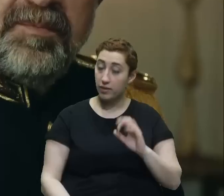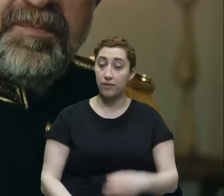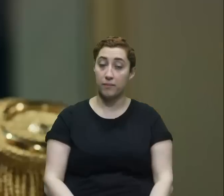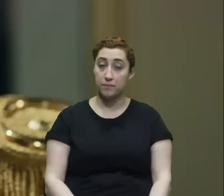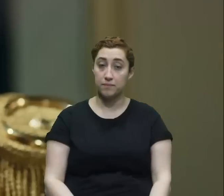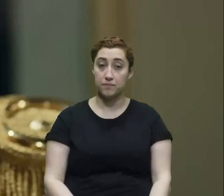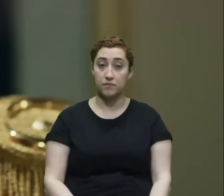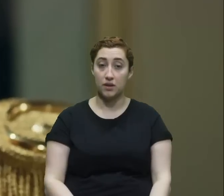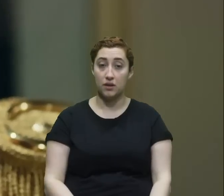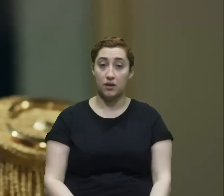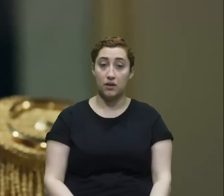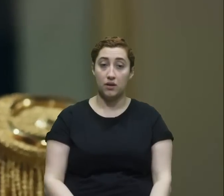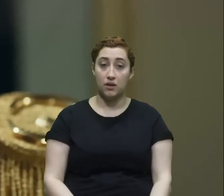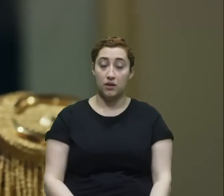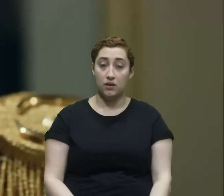paşam.